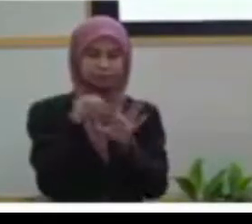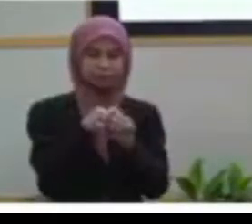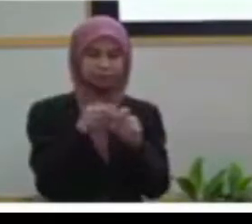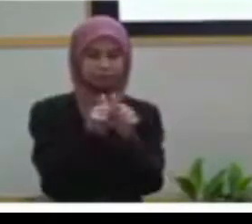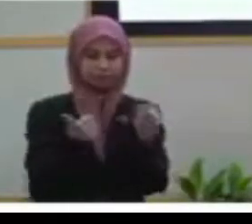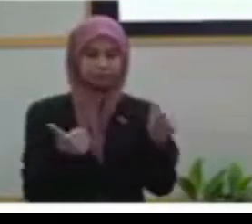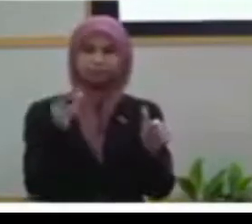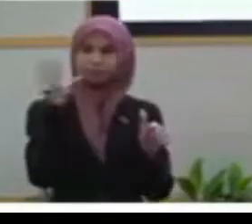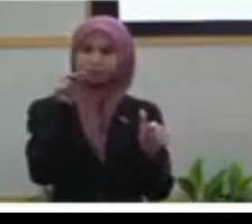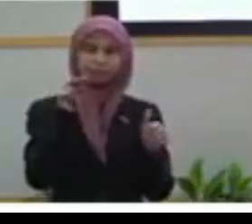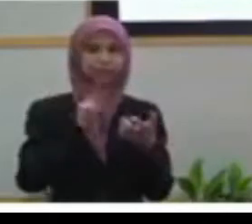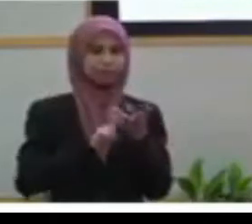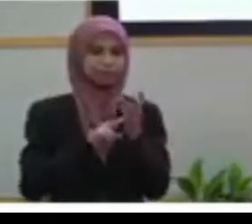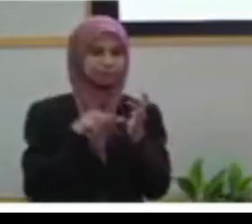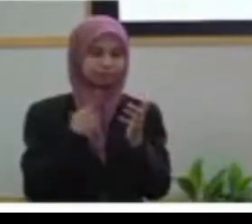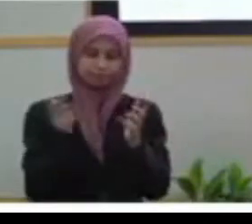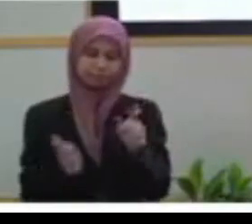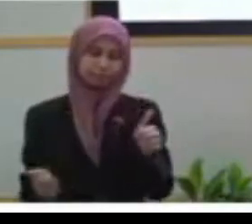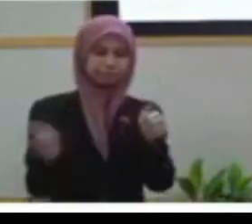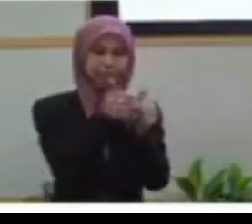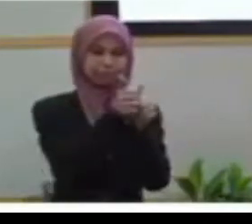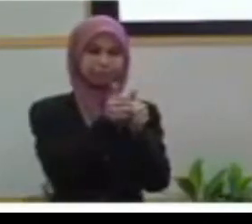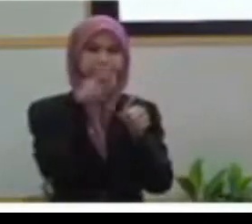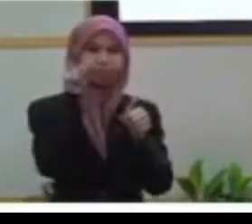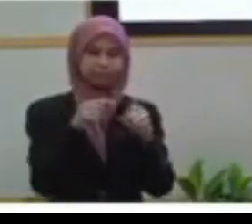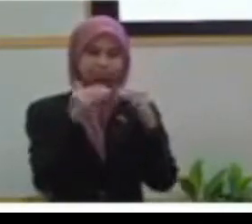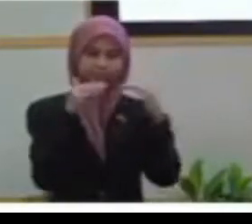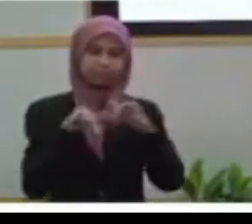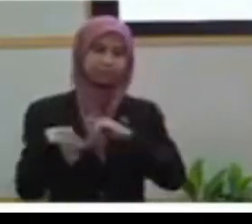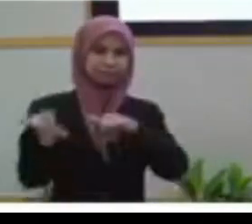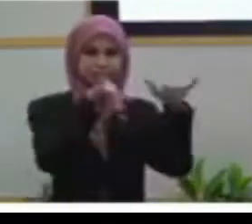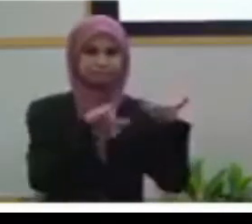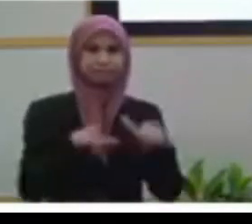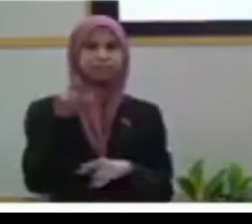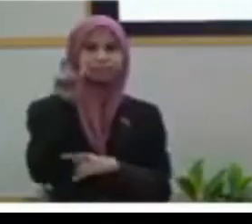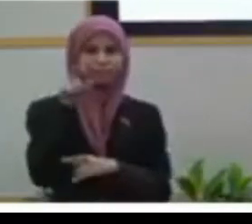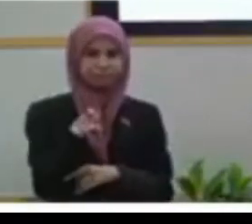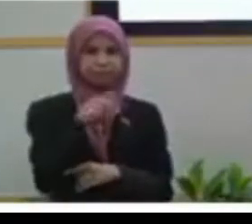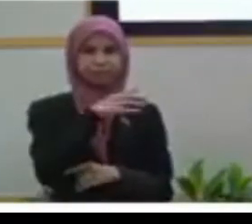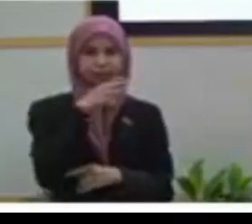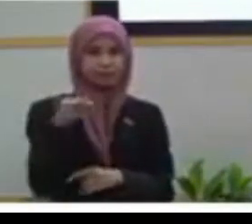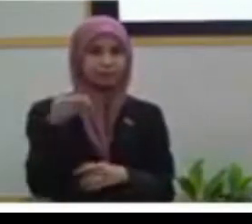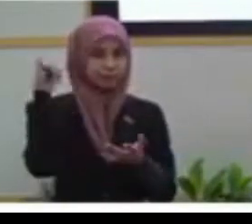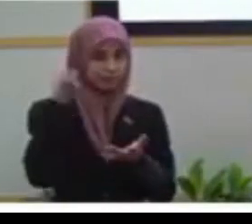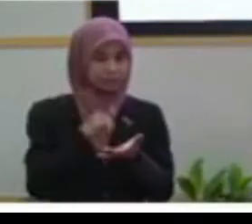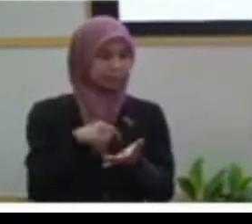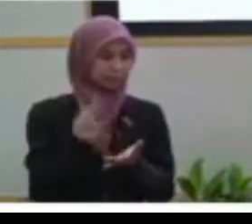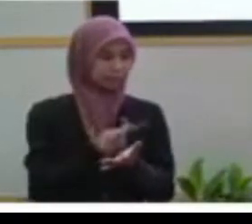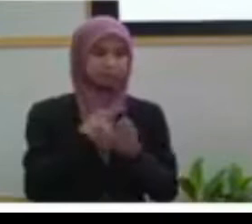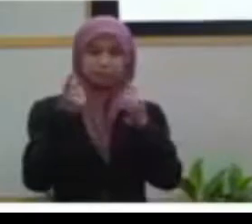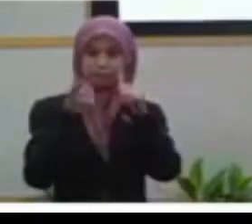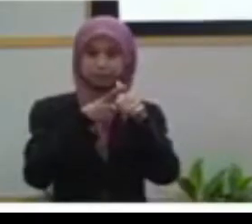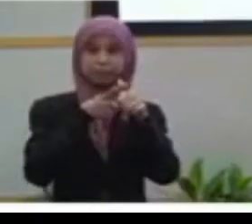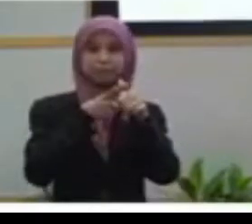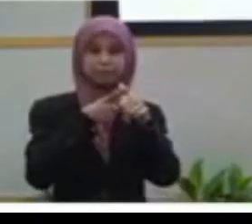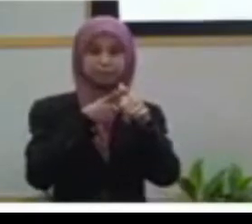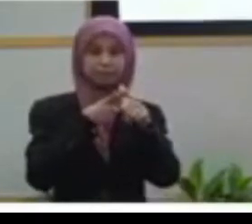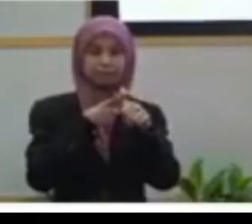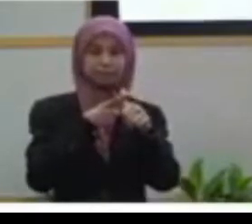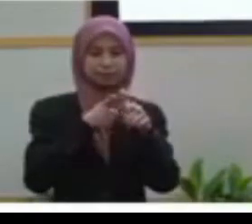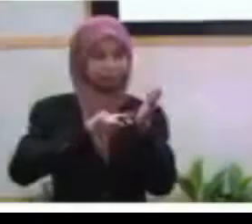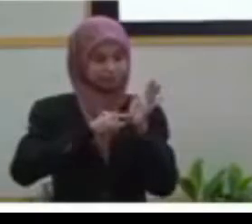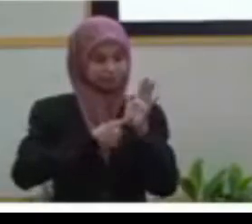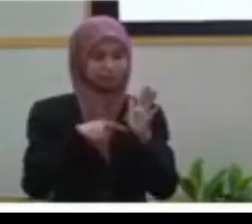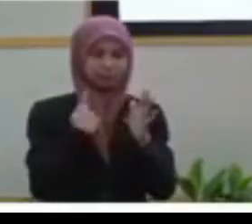Maknanya kita akan ambil kira pandangan semua pihak. Oleh itu sebagai langkah pertama atau langkah permulaan